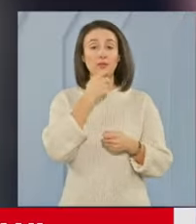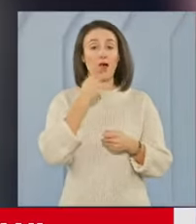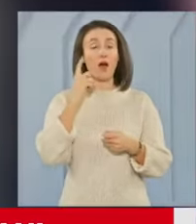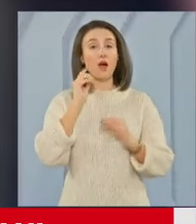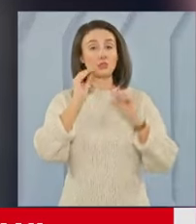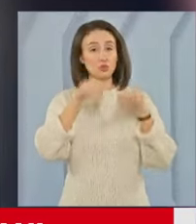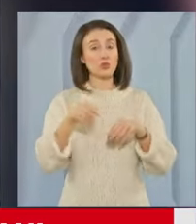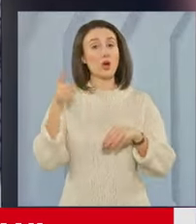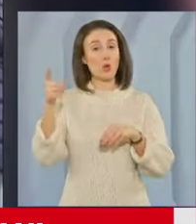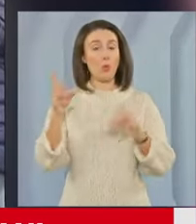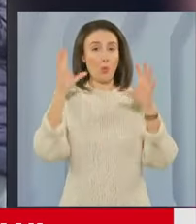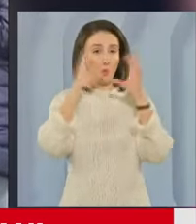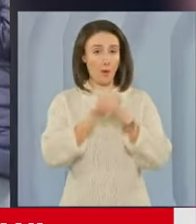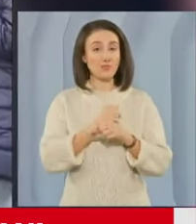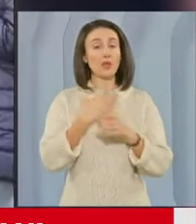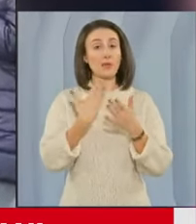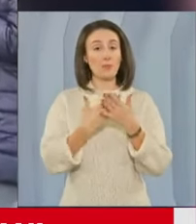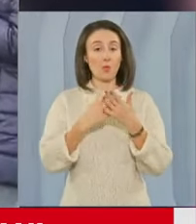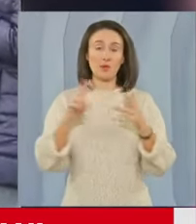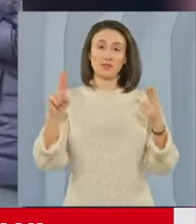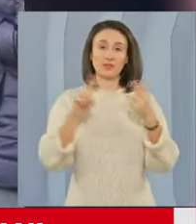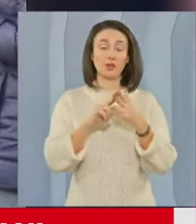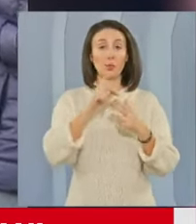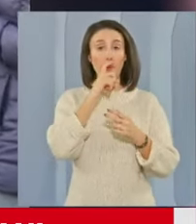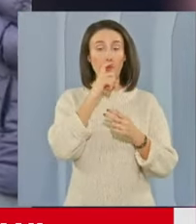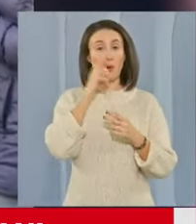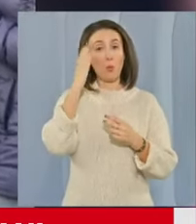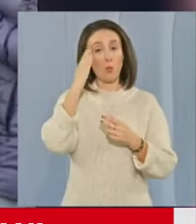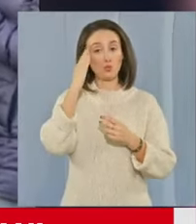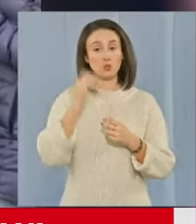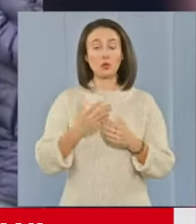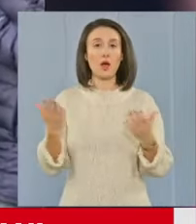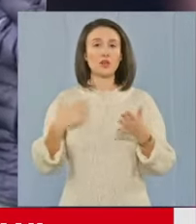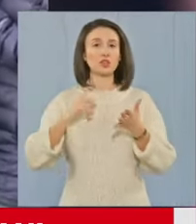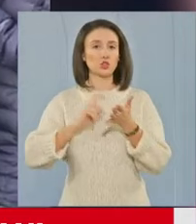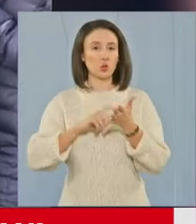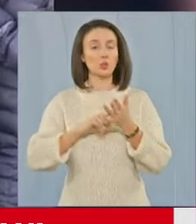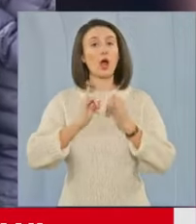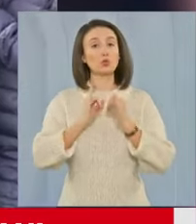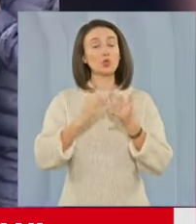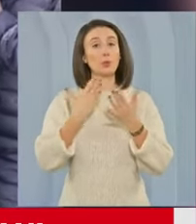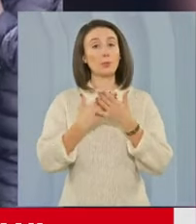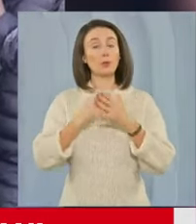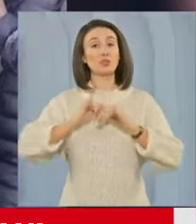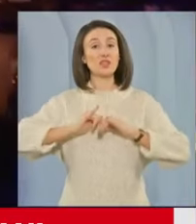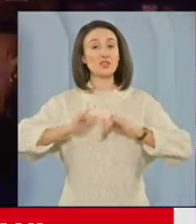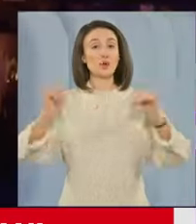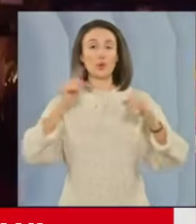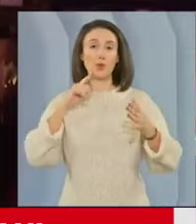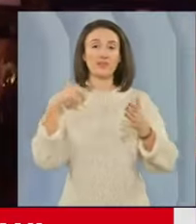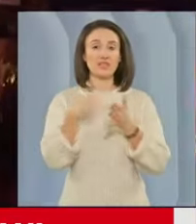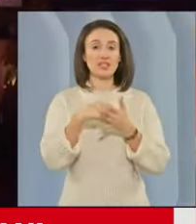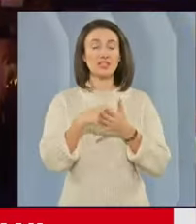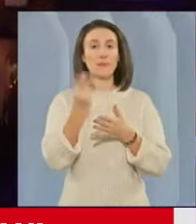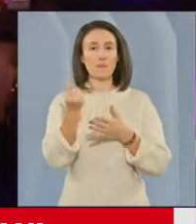ar fi ajuns acolo în miez de noapte pentru a se întâlni cu un bărbat cunoscut care îi solicitase ajutor pentru dezvoltarea unei investiții